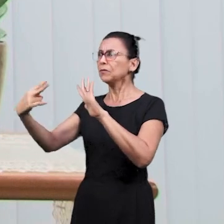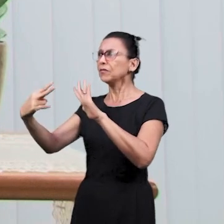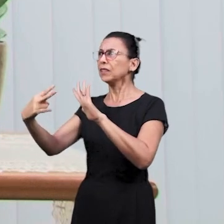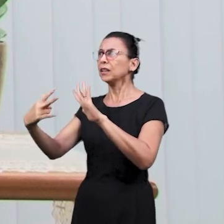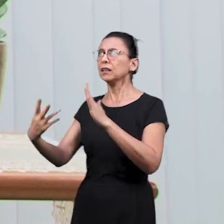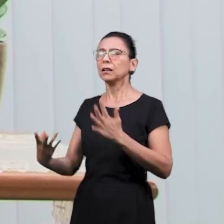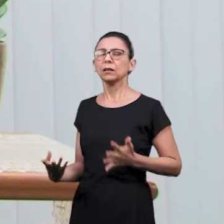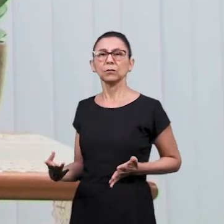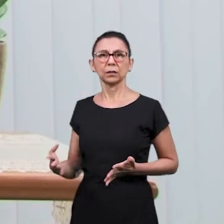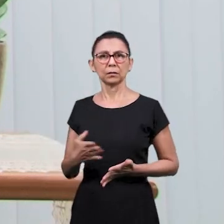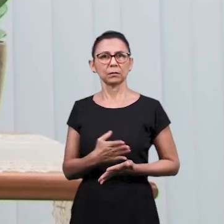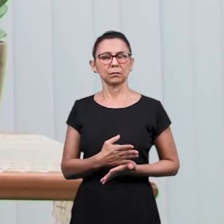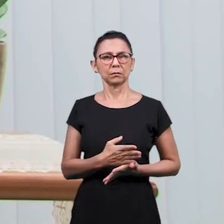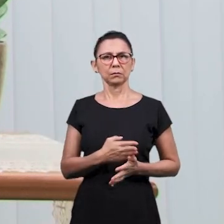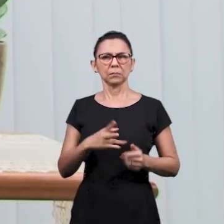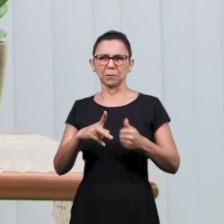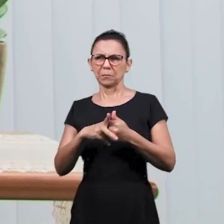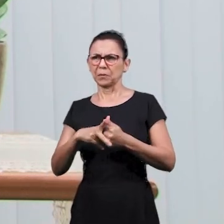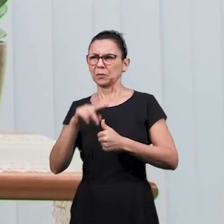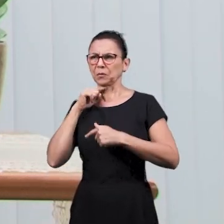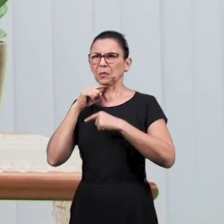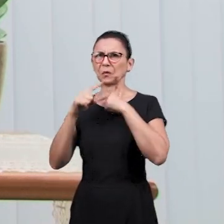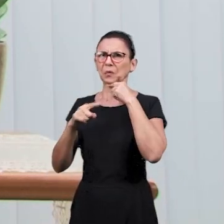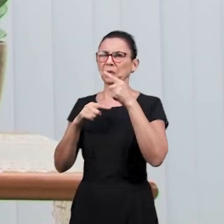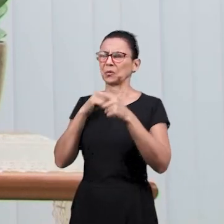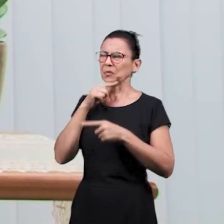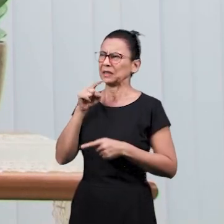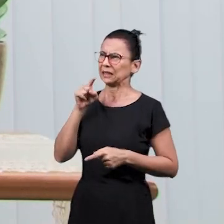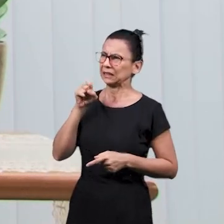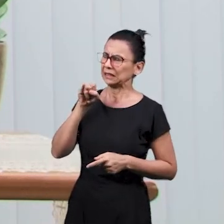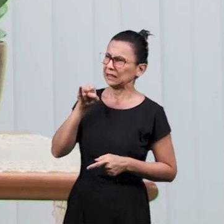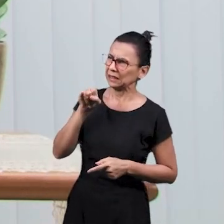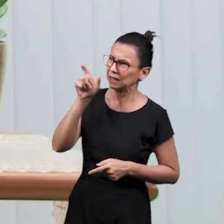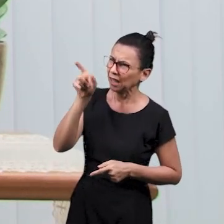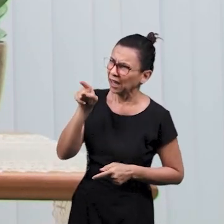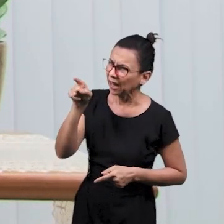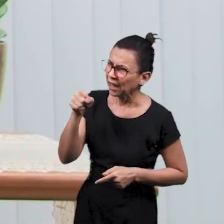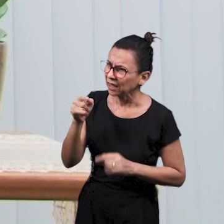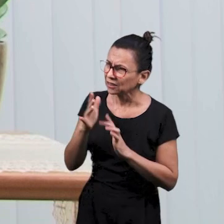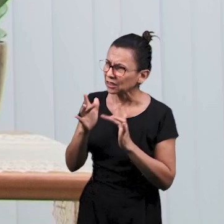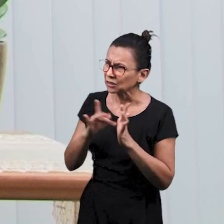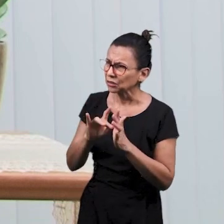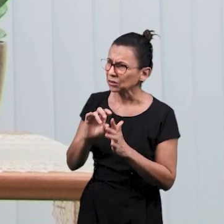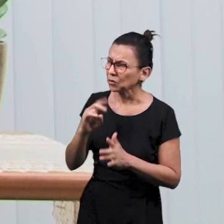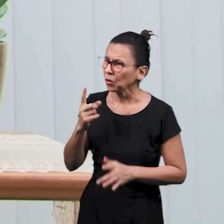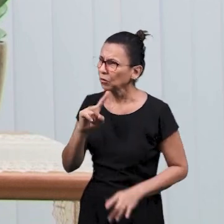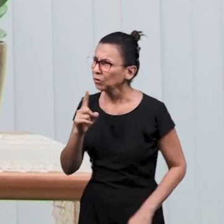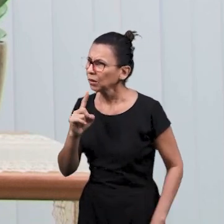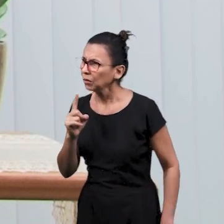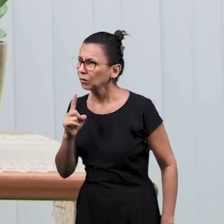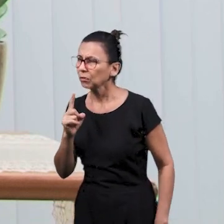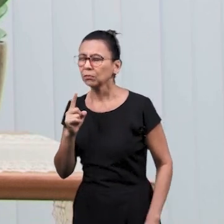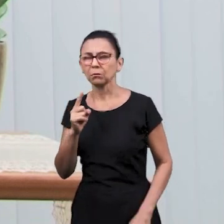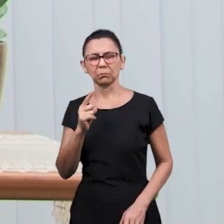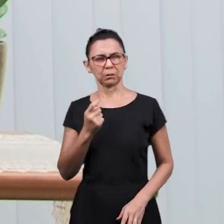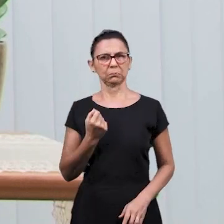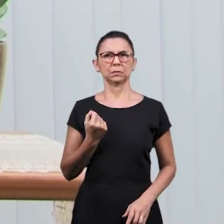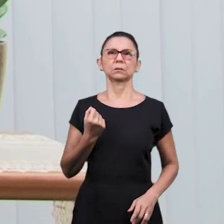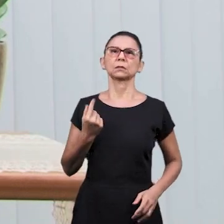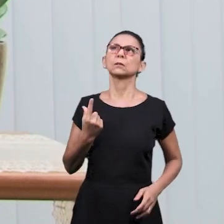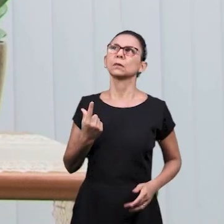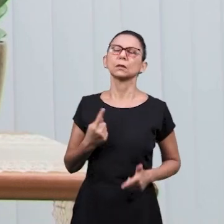интересно, Петр говорит: «Если это ты, Господи, повели мне прийти к тебе по воде».